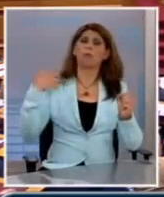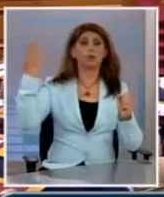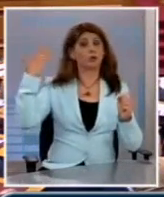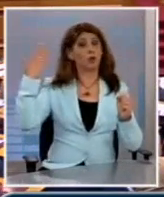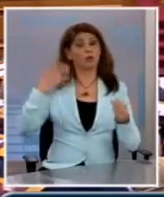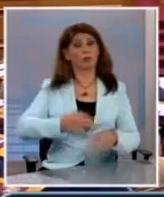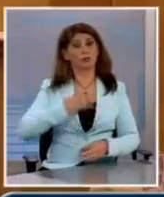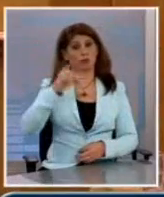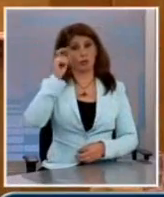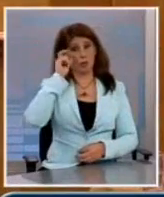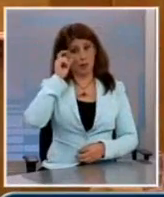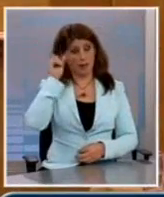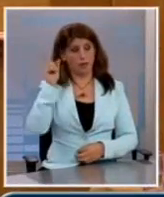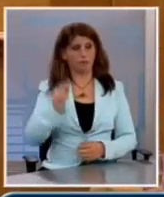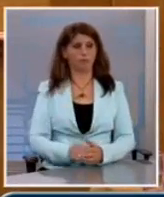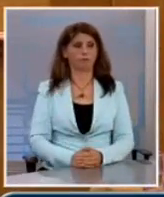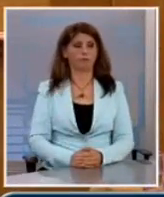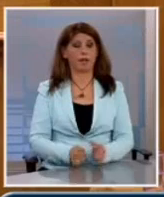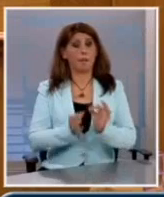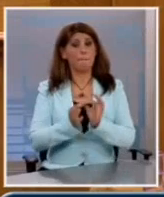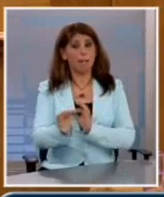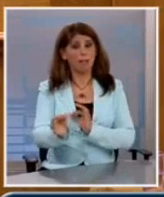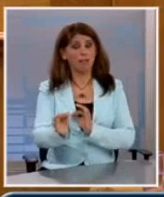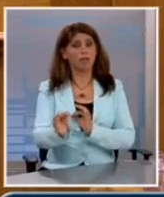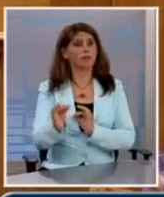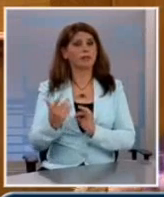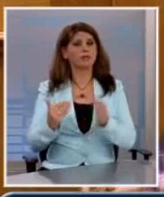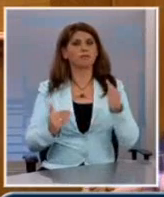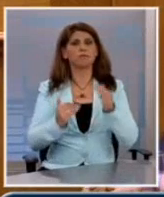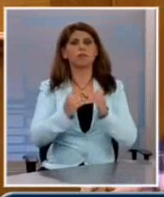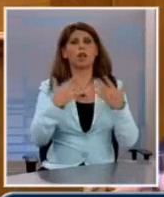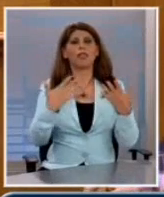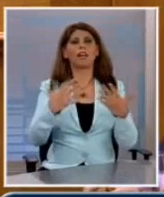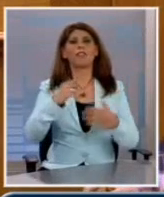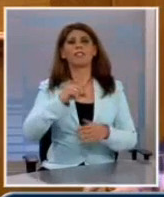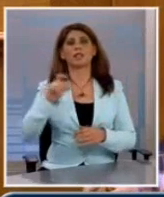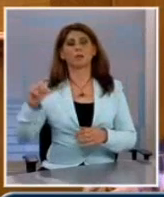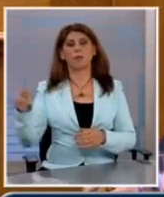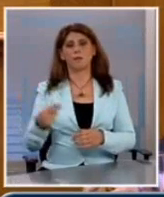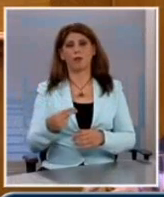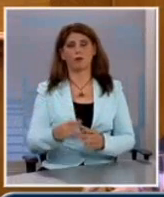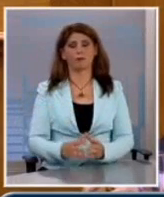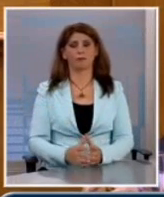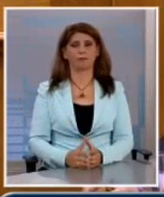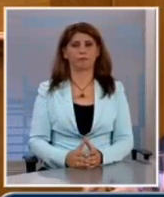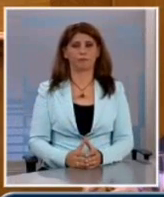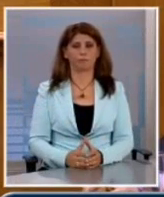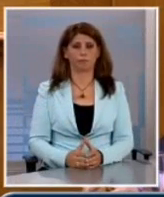Σαμαρά, τα μέτρα που εφαρμόστηκαν ήταν ύψους 10 δις ευρώ.